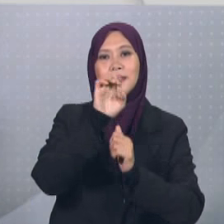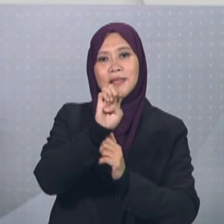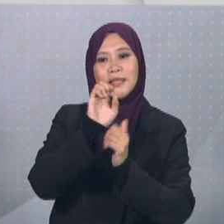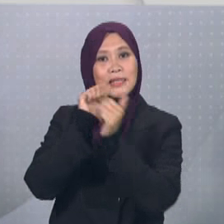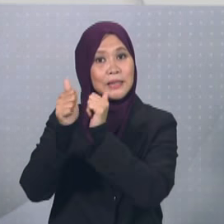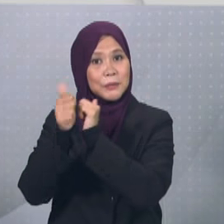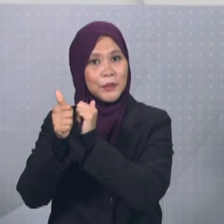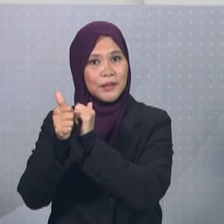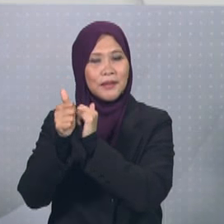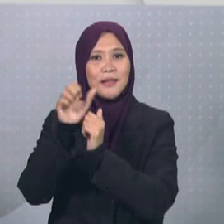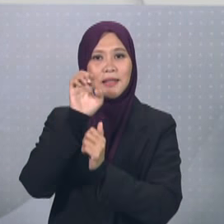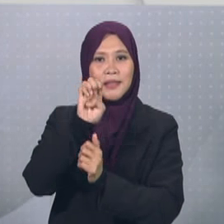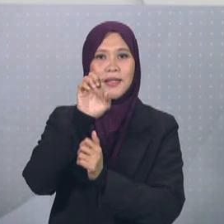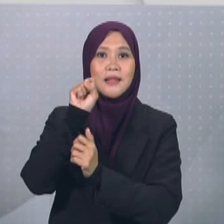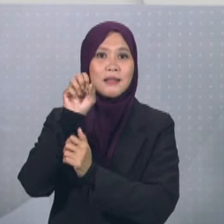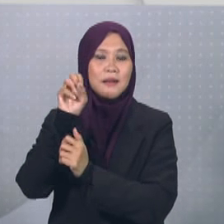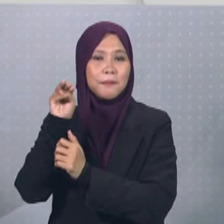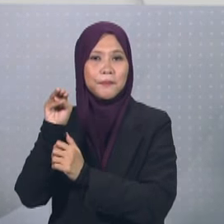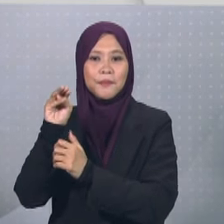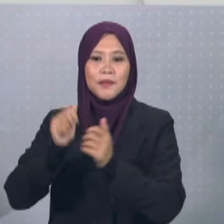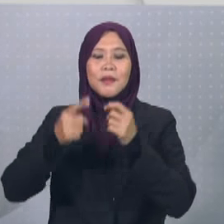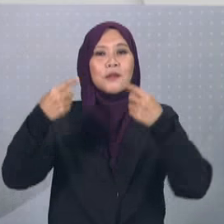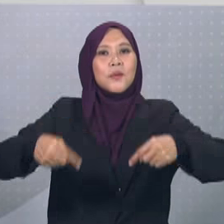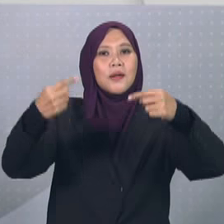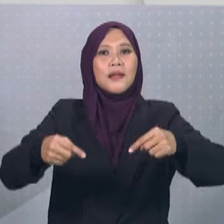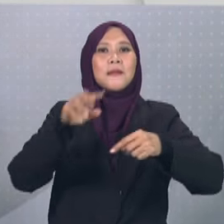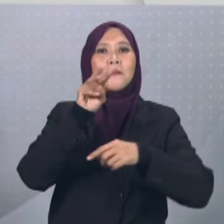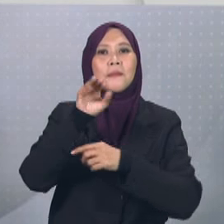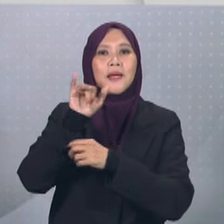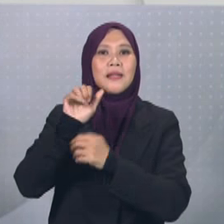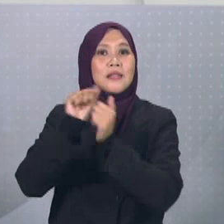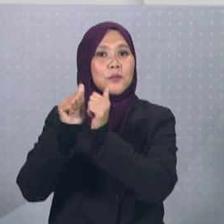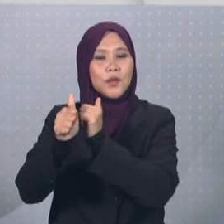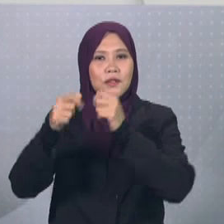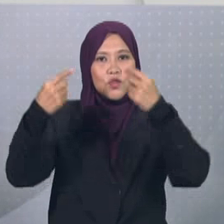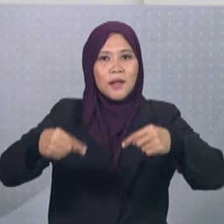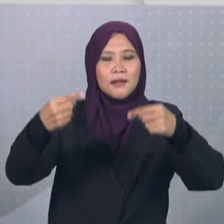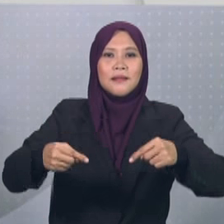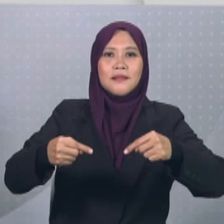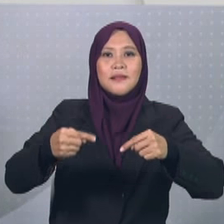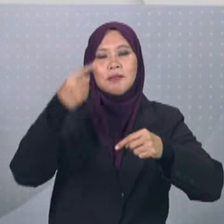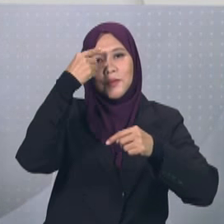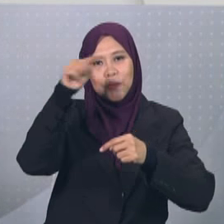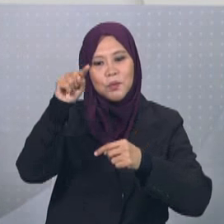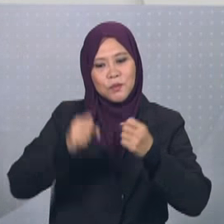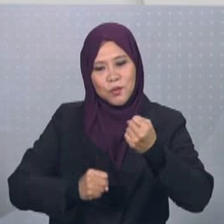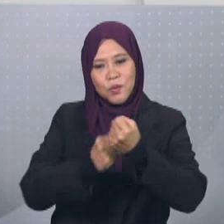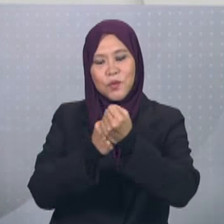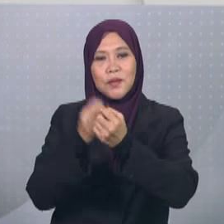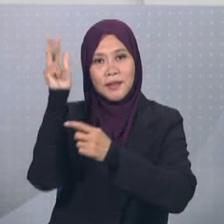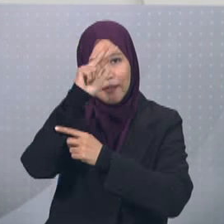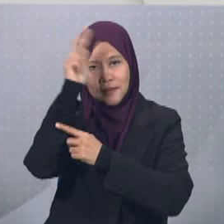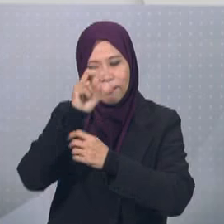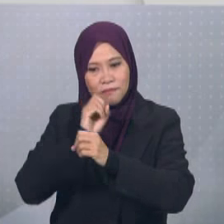Malaysia ESM akan menganjurkan kejohanan My Esports My Stay at Home Challenge sebagai inisiatif menyokong usaha